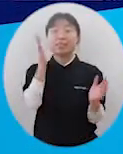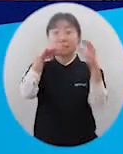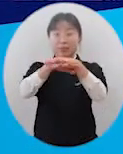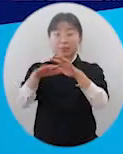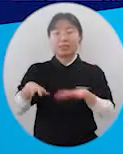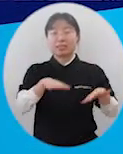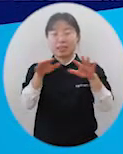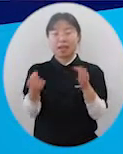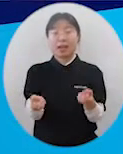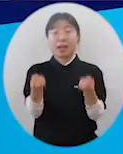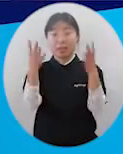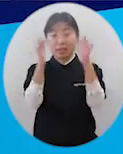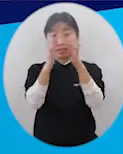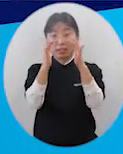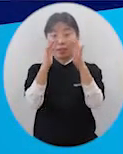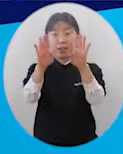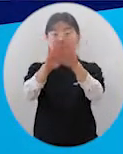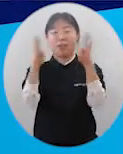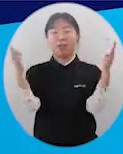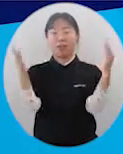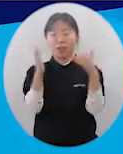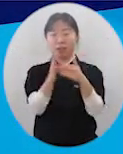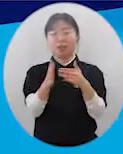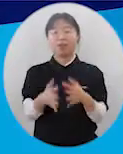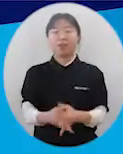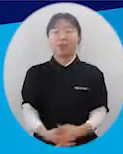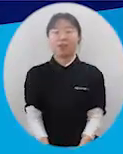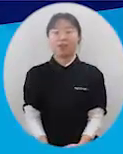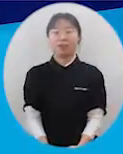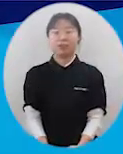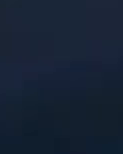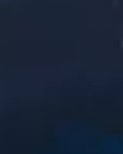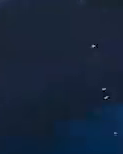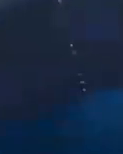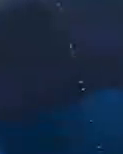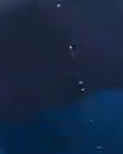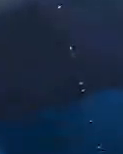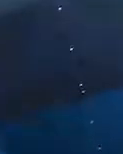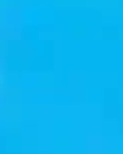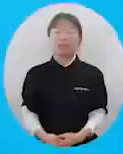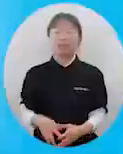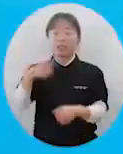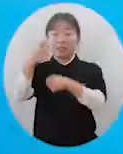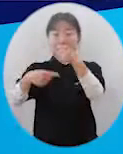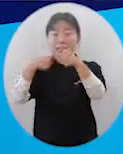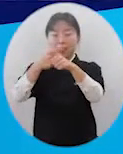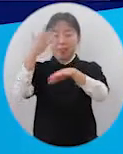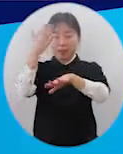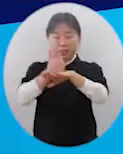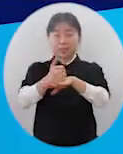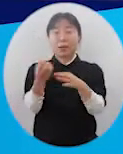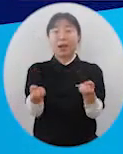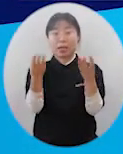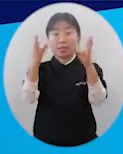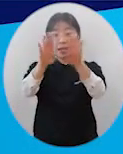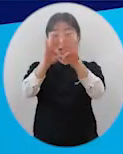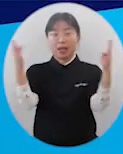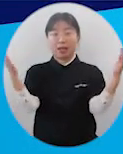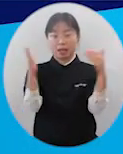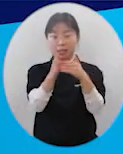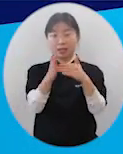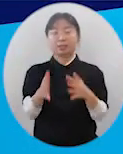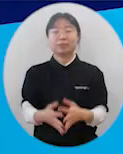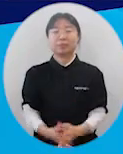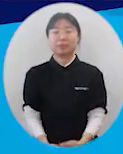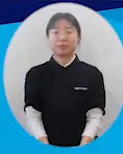이영시 사랑채 노인복지관에서 온택트 김장나눔 축제가 열렸습니다. 이영시 아름채 노인복지관에서